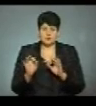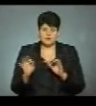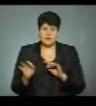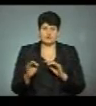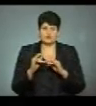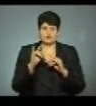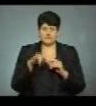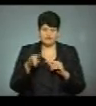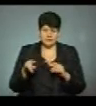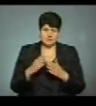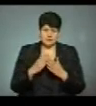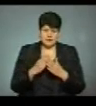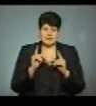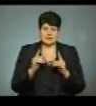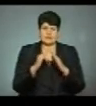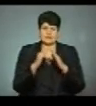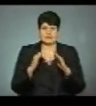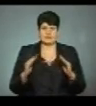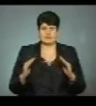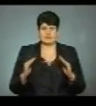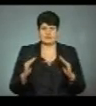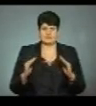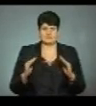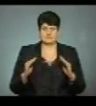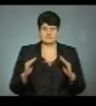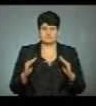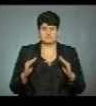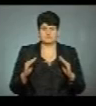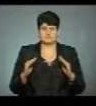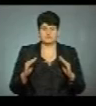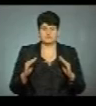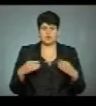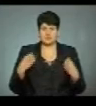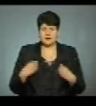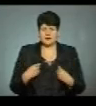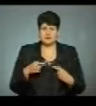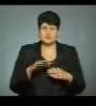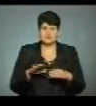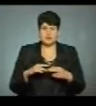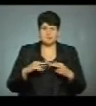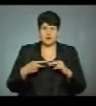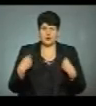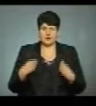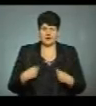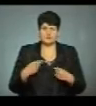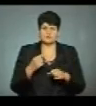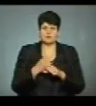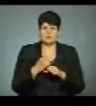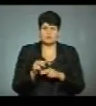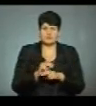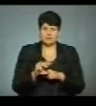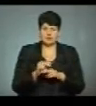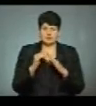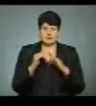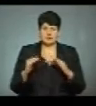дах, перекриття, яке було до перекриті роздягальні. Там діти переодягаються. Ми там зробили ремонт, зробили зверх,